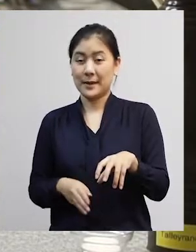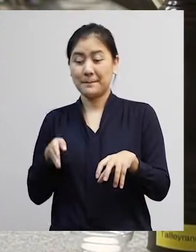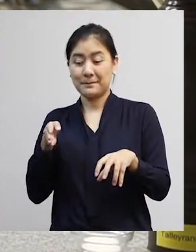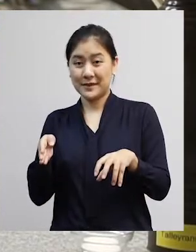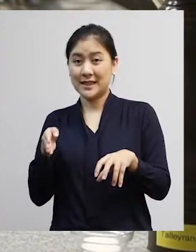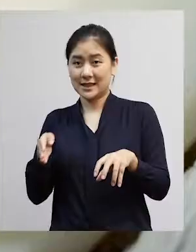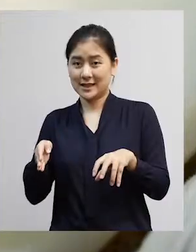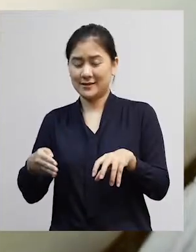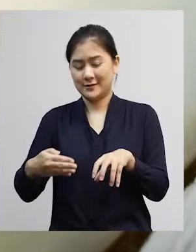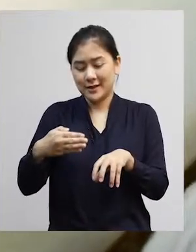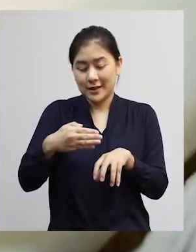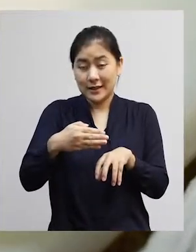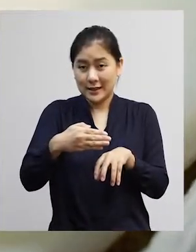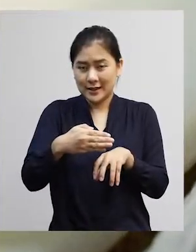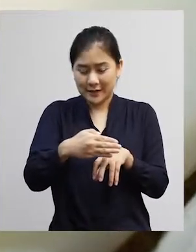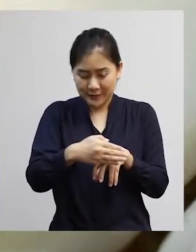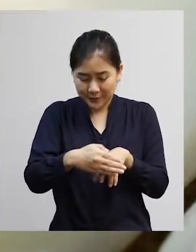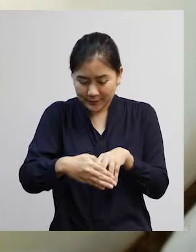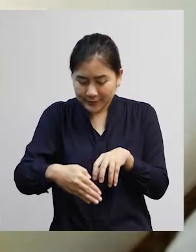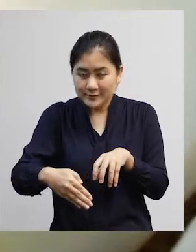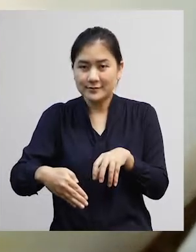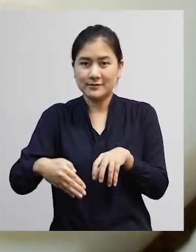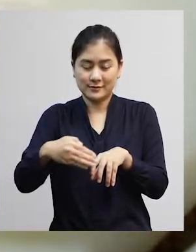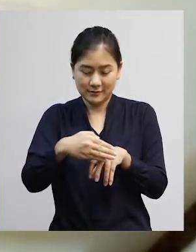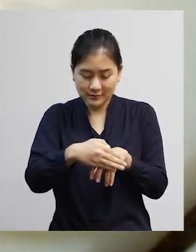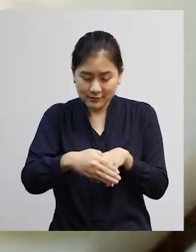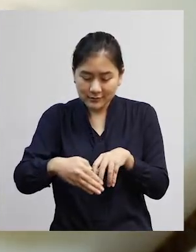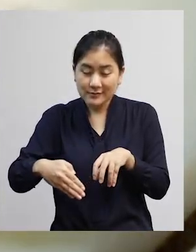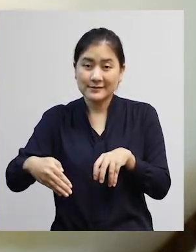แล้วเราก็จะวางมีดแบบนี้นะคะกดมีดลงไปค่ะ